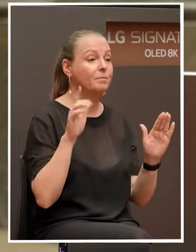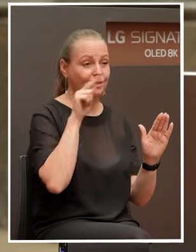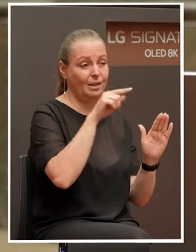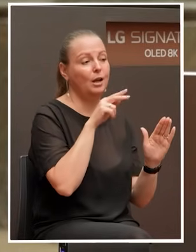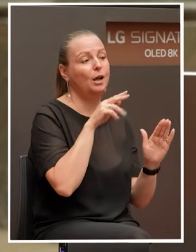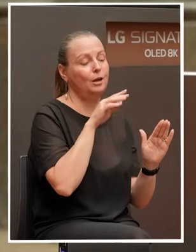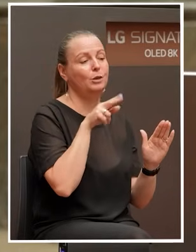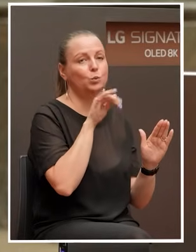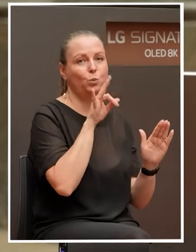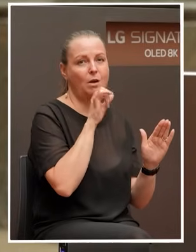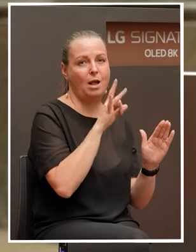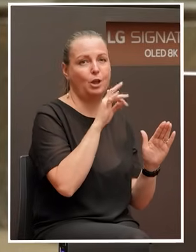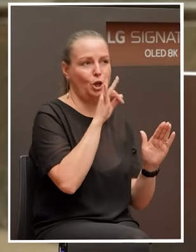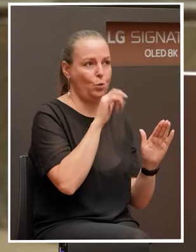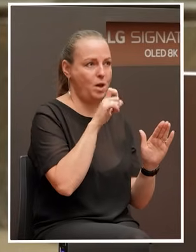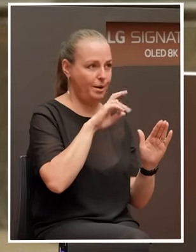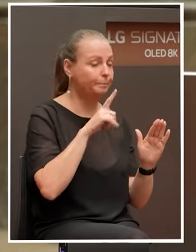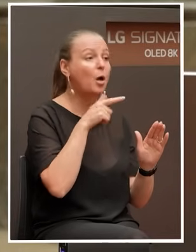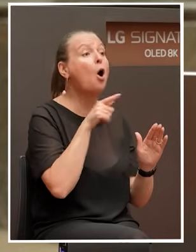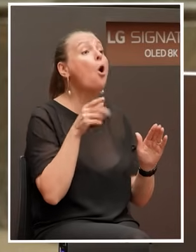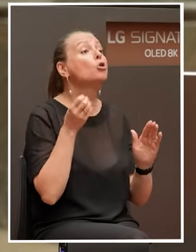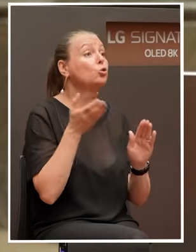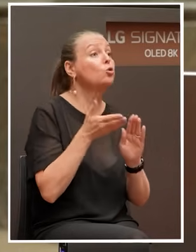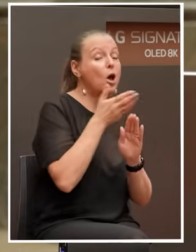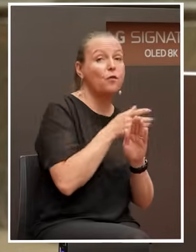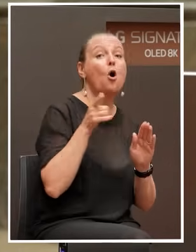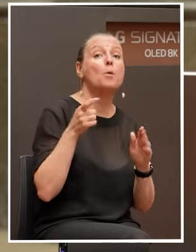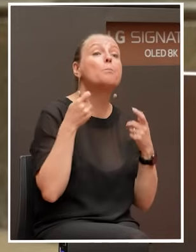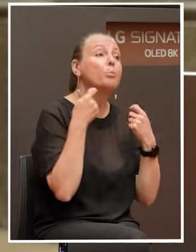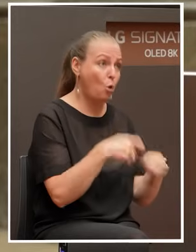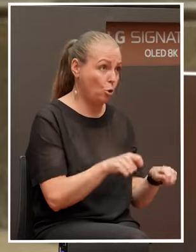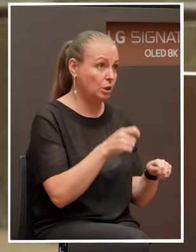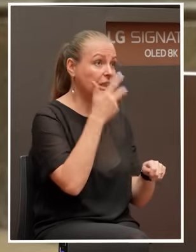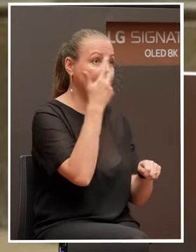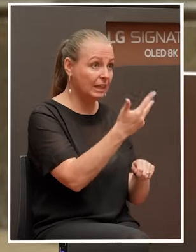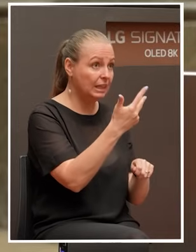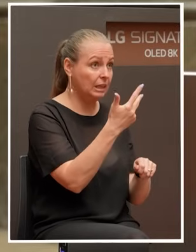галерее Дюран-Рюэля, он продал три вида